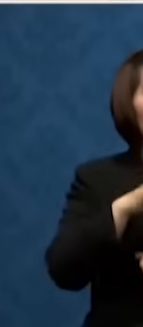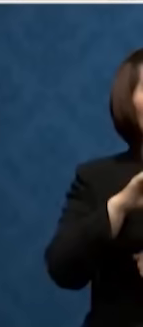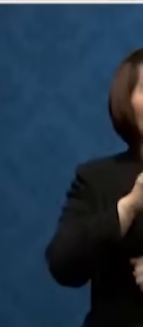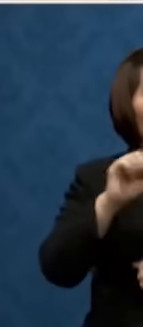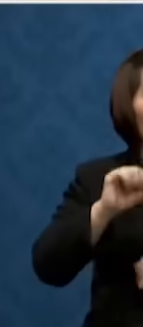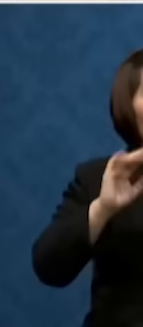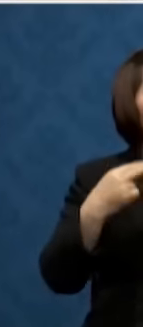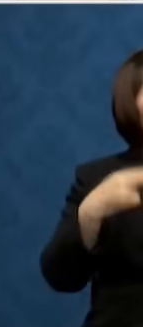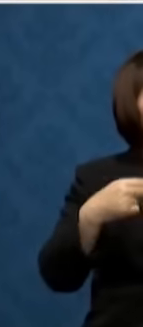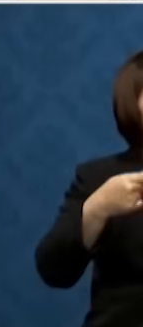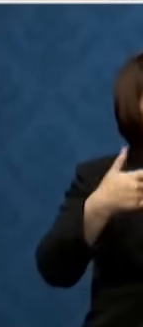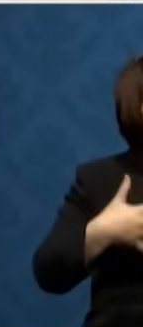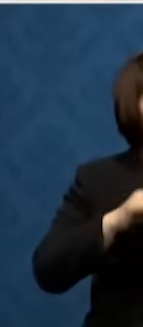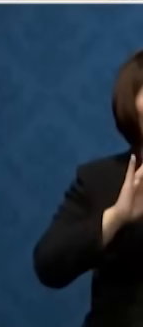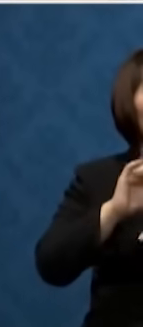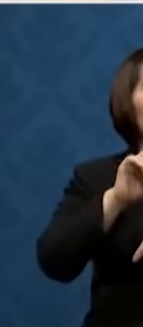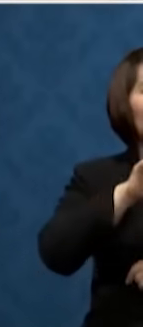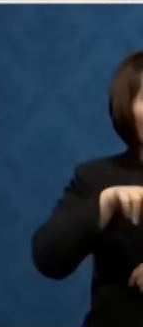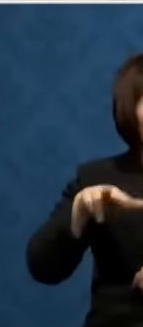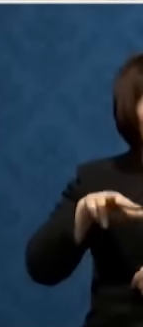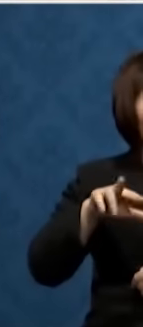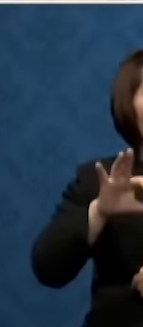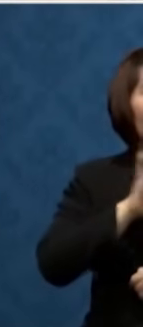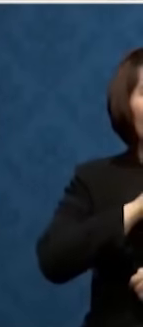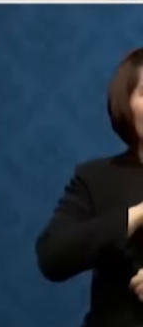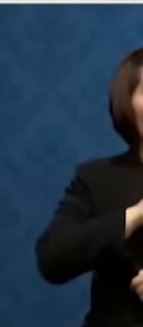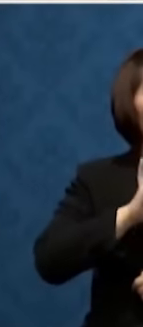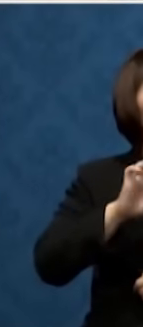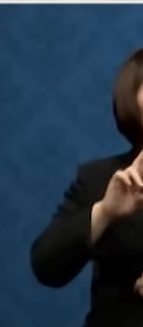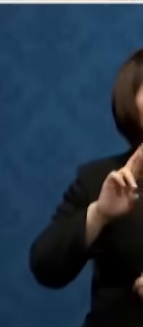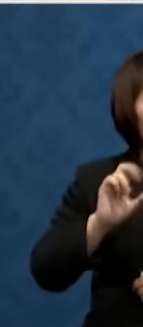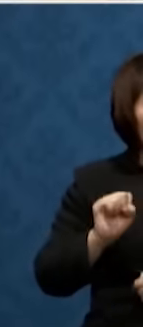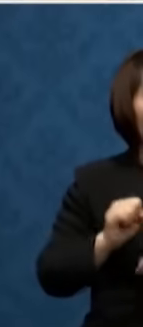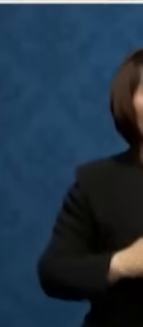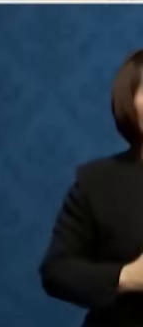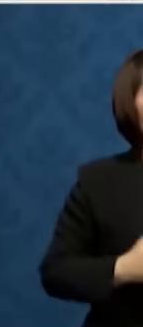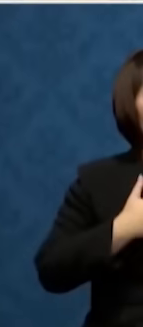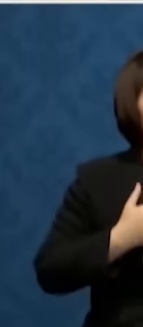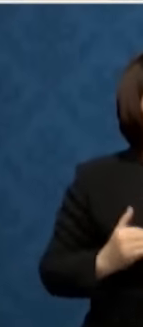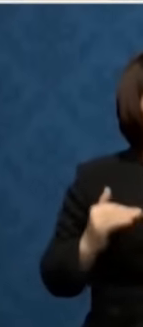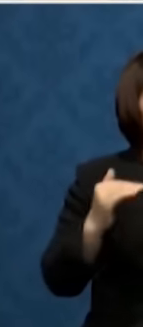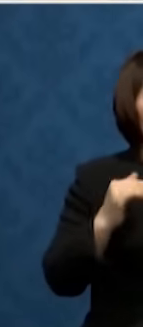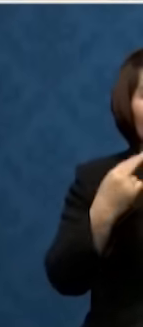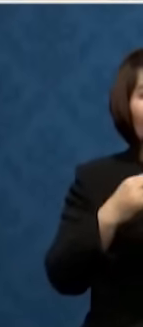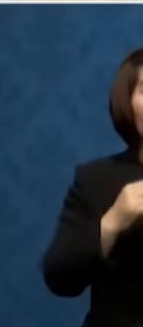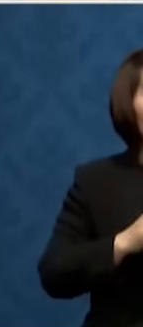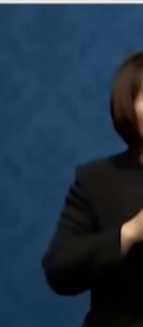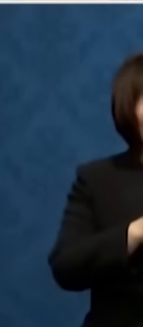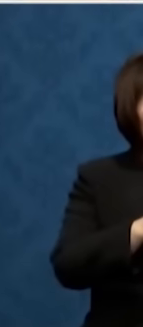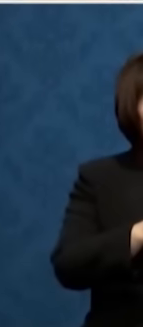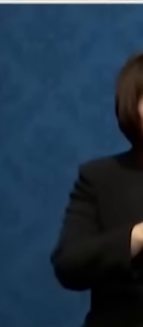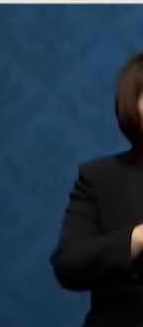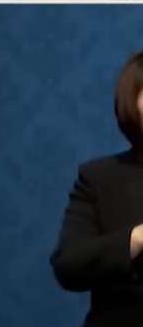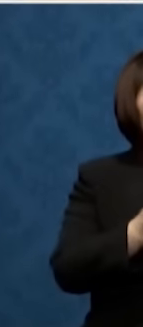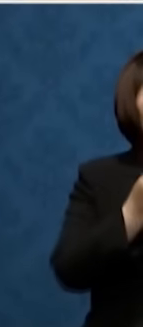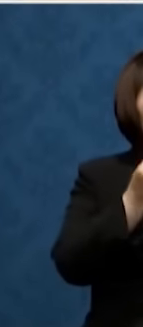อพรรคเพื่อไทยในฐานะสมาชิกรัฐสภาขอใช้สิทธิ์เสนอชื่อบุคคลให้สภา